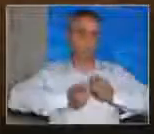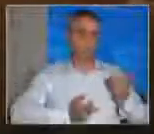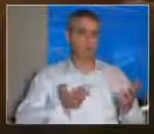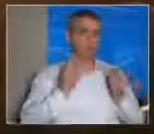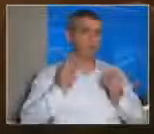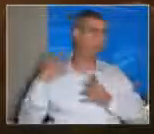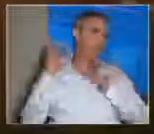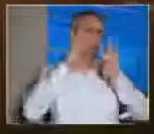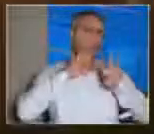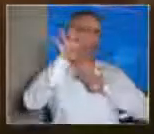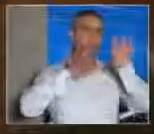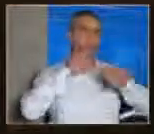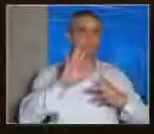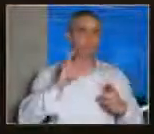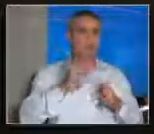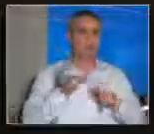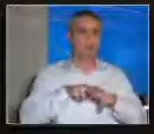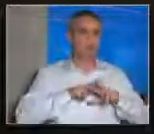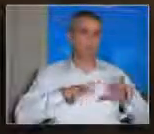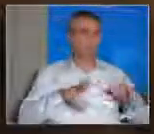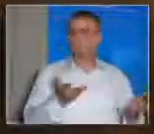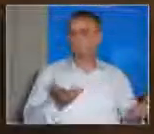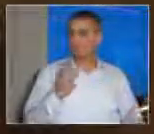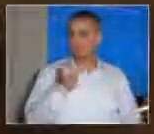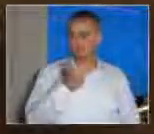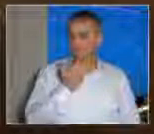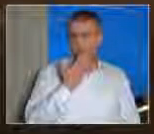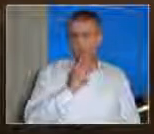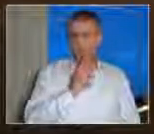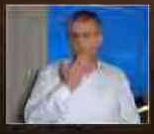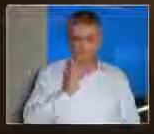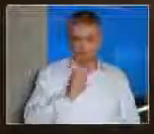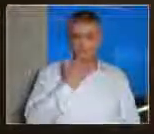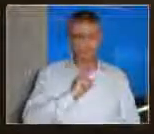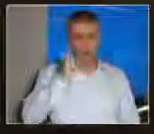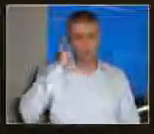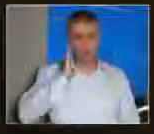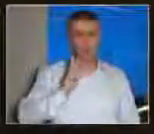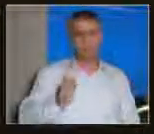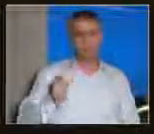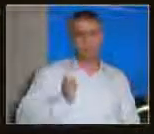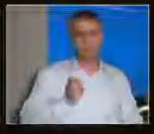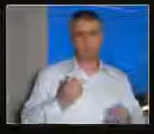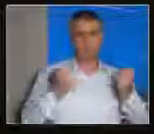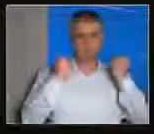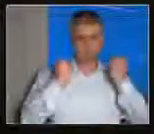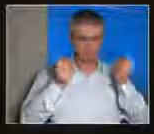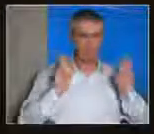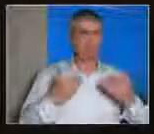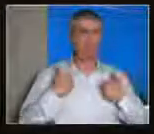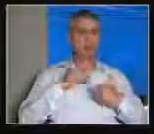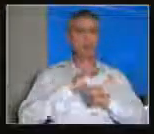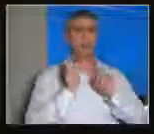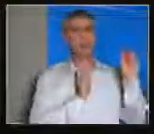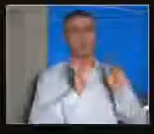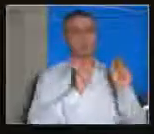סיטוני והסלמה? קודם כל, אזרחי ישראל לא צריכים להיות מוטרדים, כי יש לנו צהל חזק, ויש לנו גם